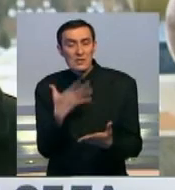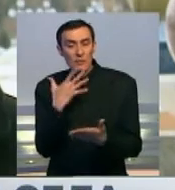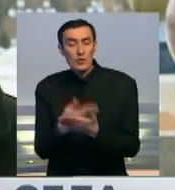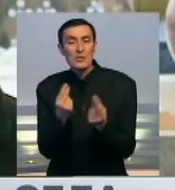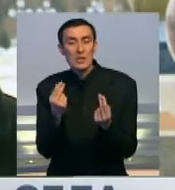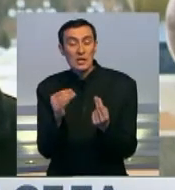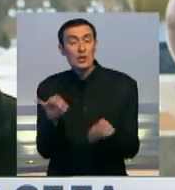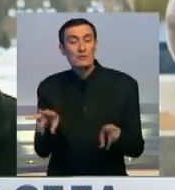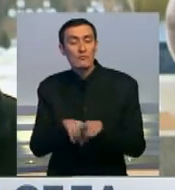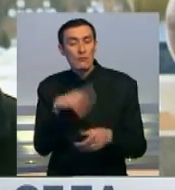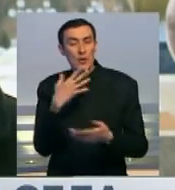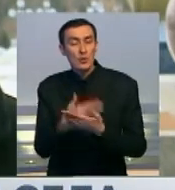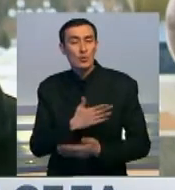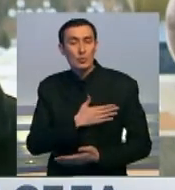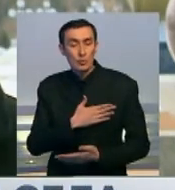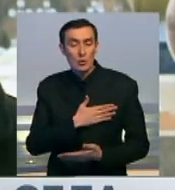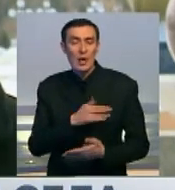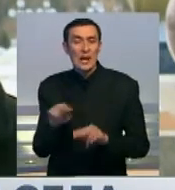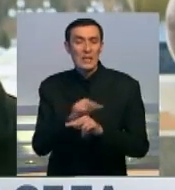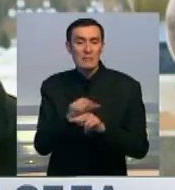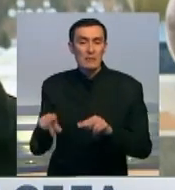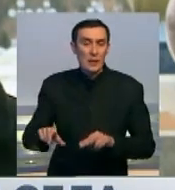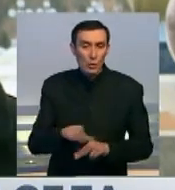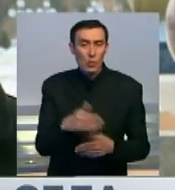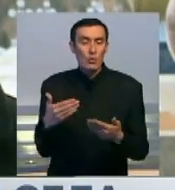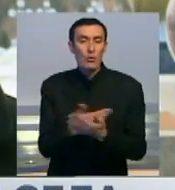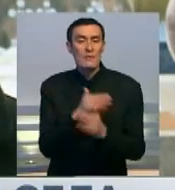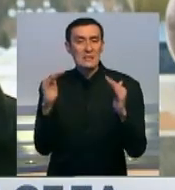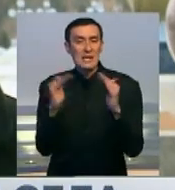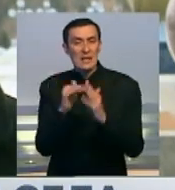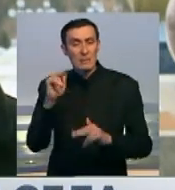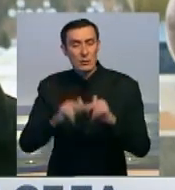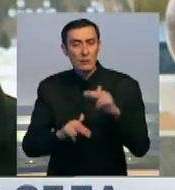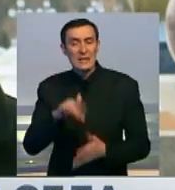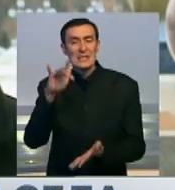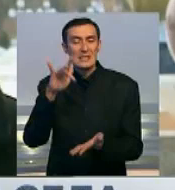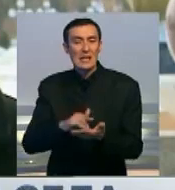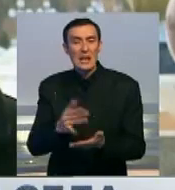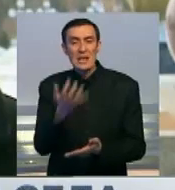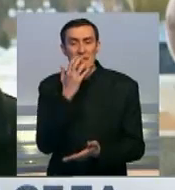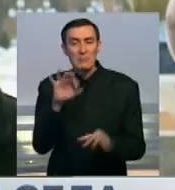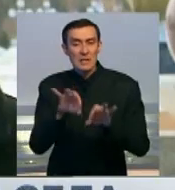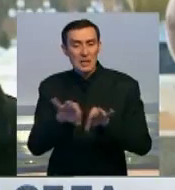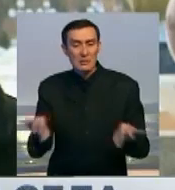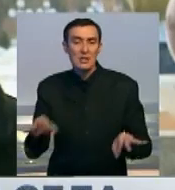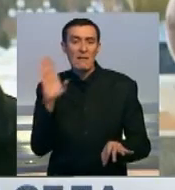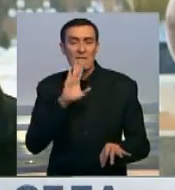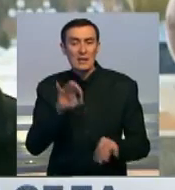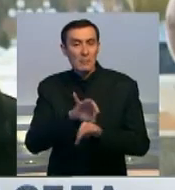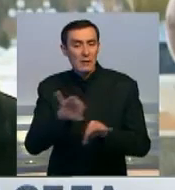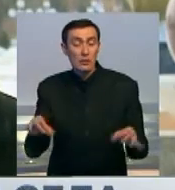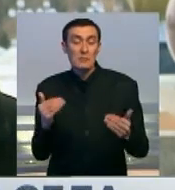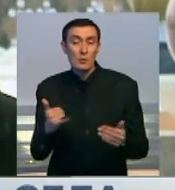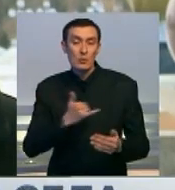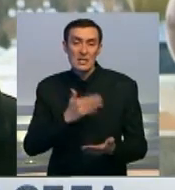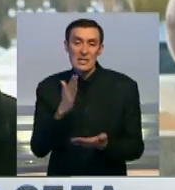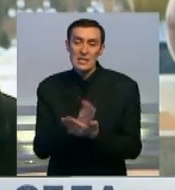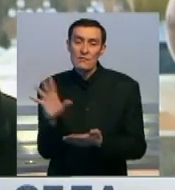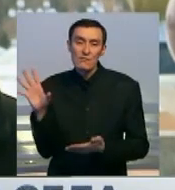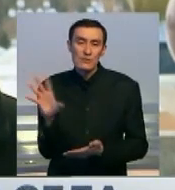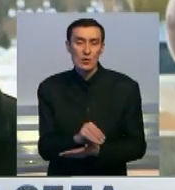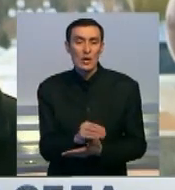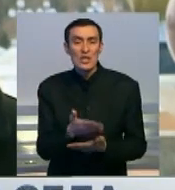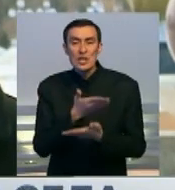а свою душу. Отремонтировал дороги, построил новые здания, провел центральное теплоснабжение и водопровод. Сейчас у нас есть все, и